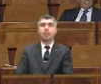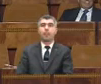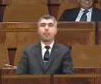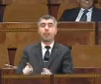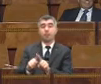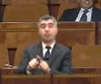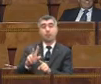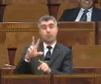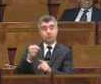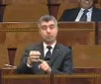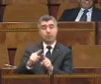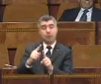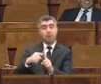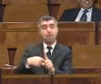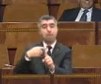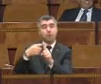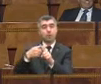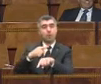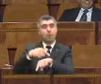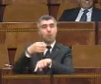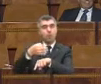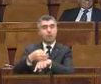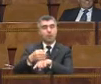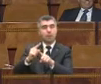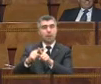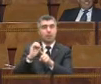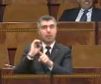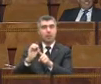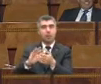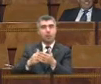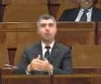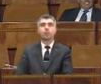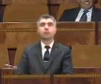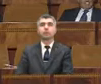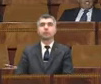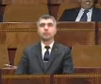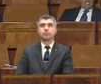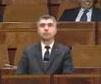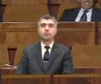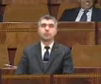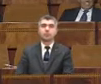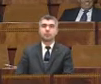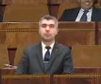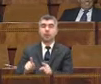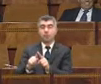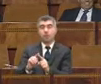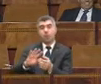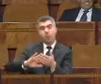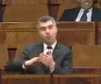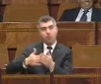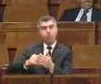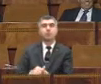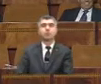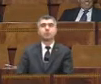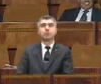يعني اعطاء القيمة للوقت، الوقت اغلى من المواد المادية. إذن ومحاربة